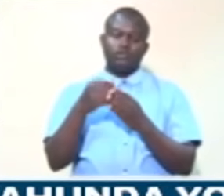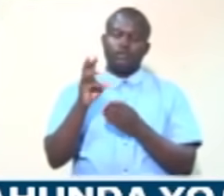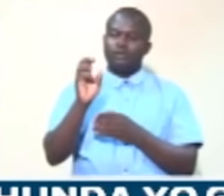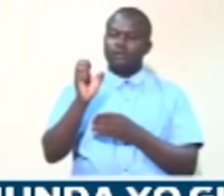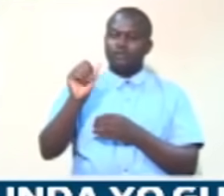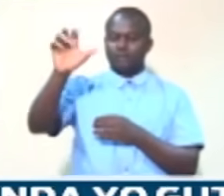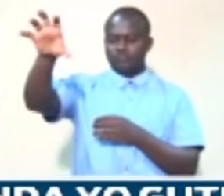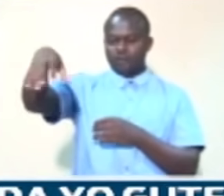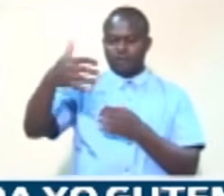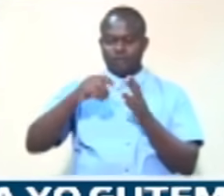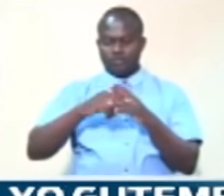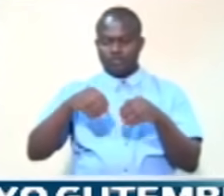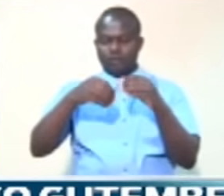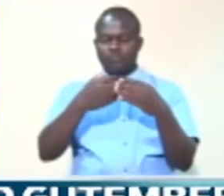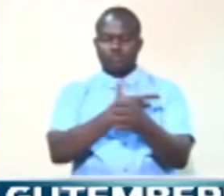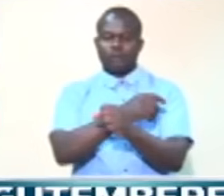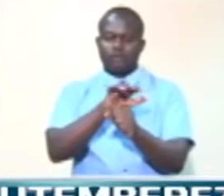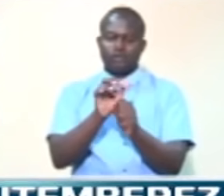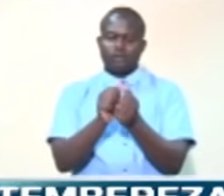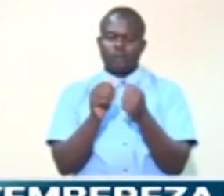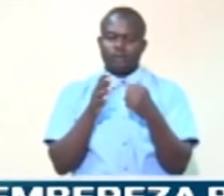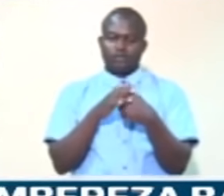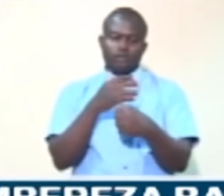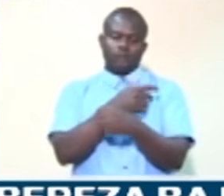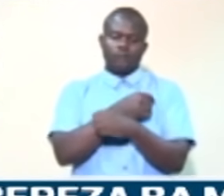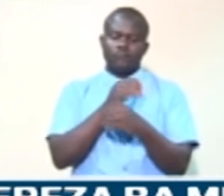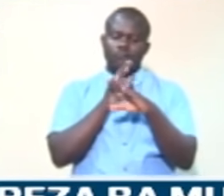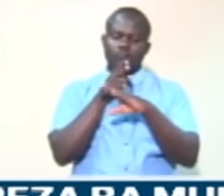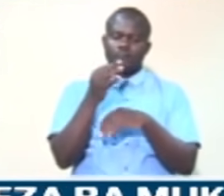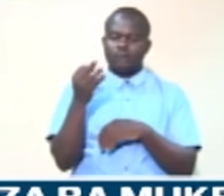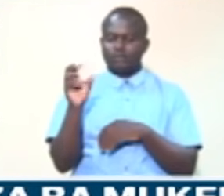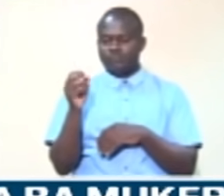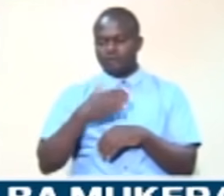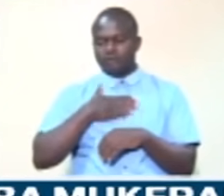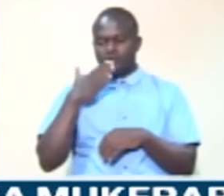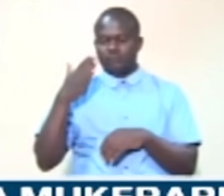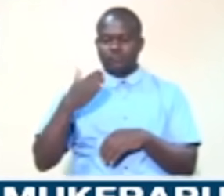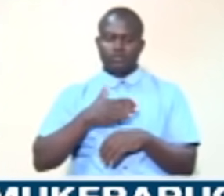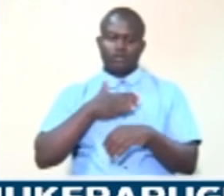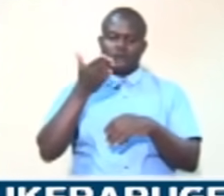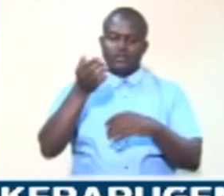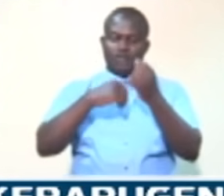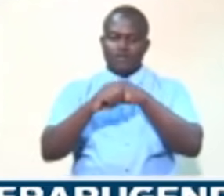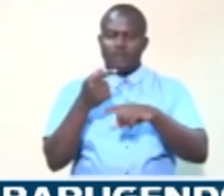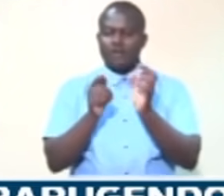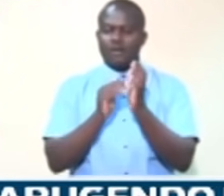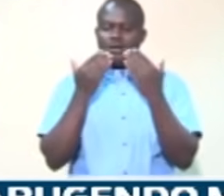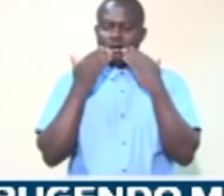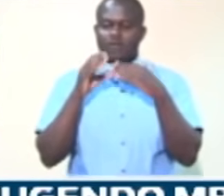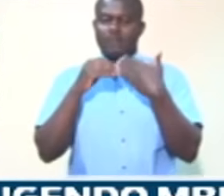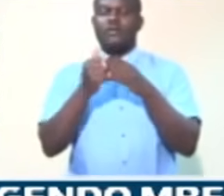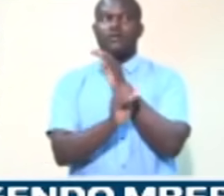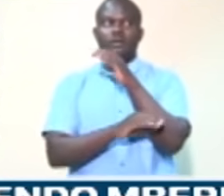Iwawa batangiye guhabwa urukingo rwa COVID-19 hakingirwa basaga 300 barishimira iki gikorwa ndetse bakanashimira ubuyobozi